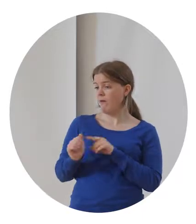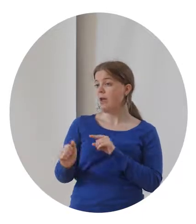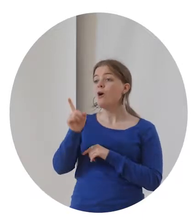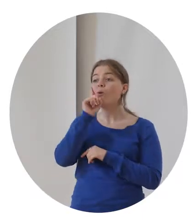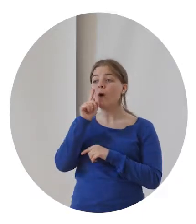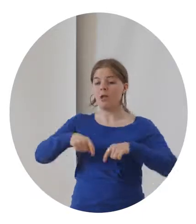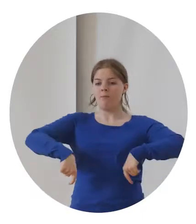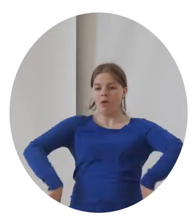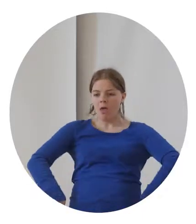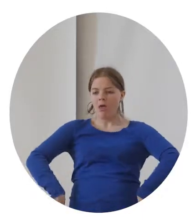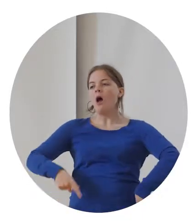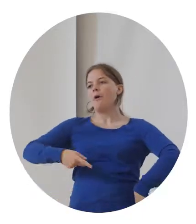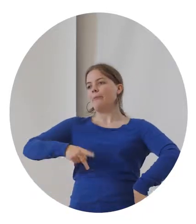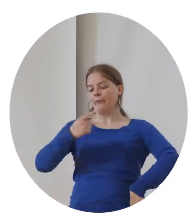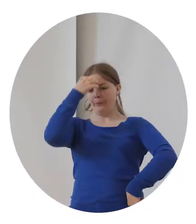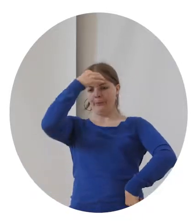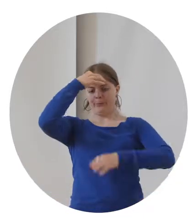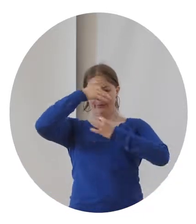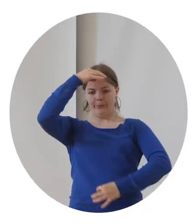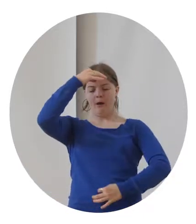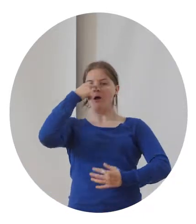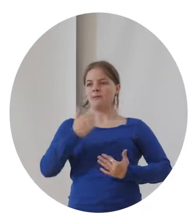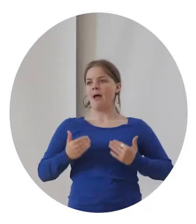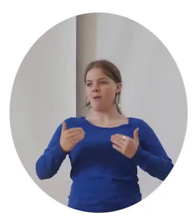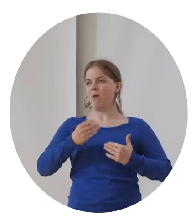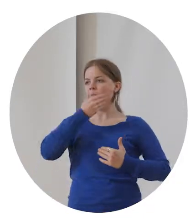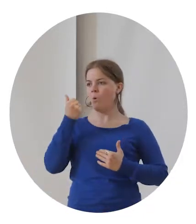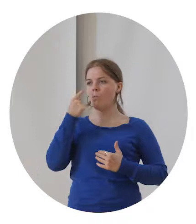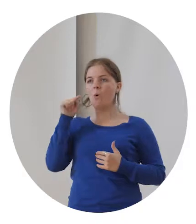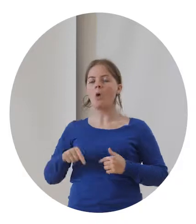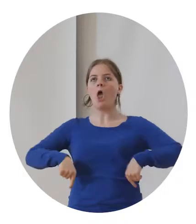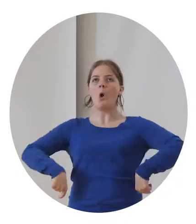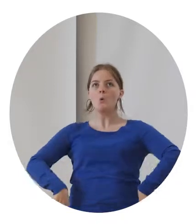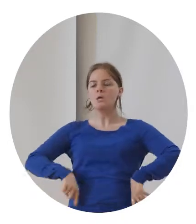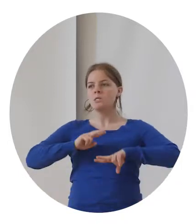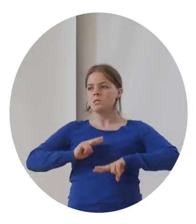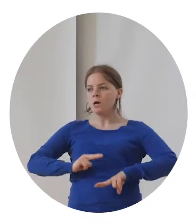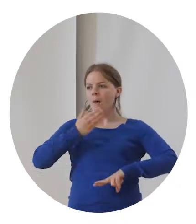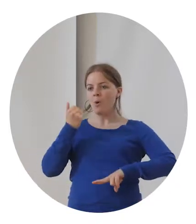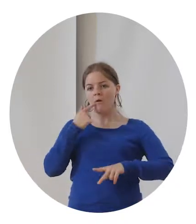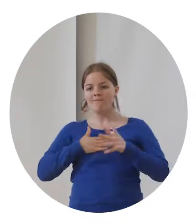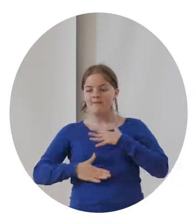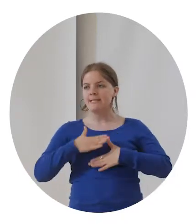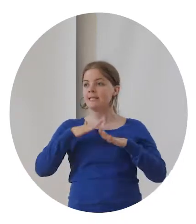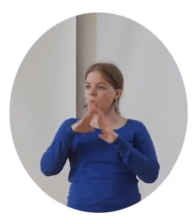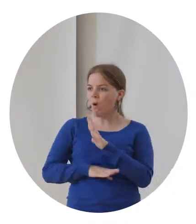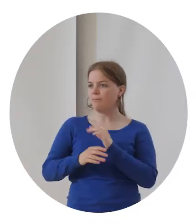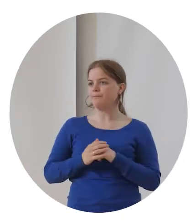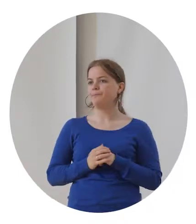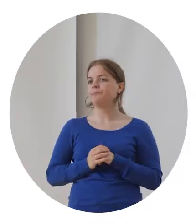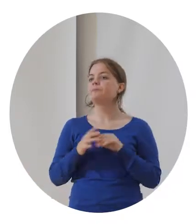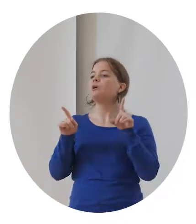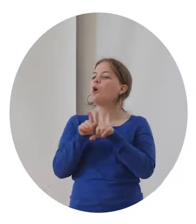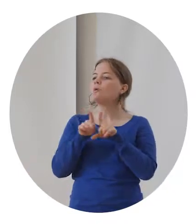du coup, ça stabilise un petit peu l'axe du corps et ça leur donne la possibilité de souffler un peu, d'être moins fatigués. Le déficit